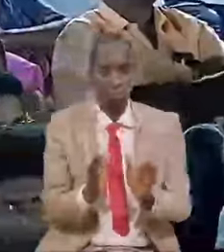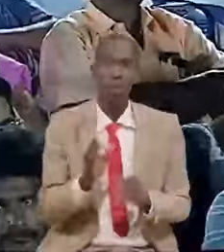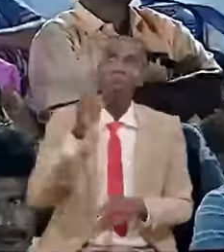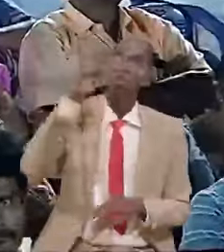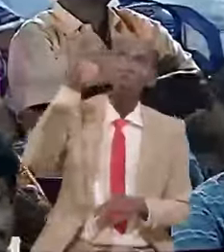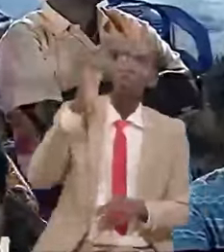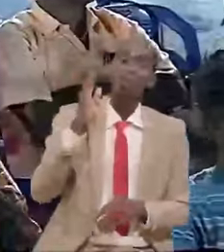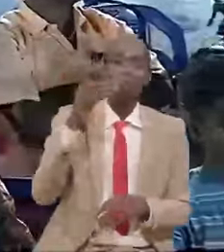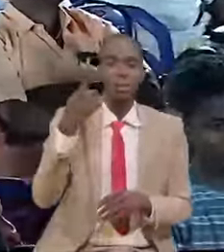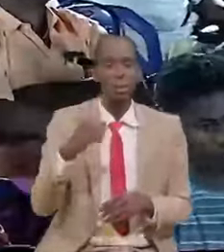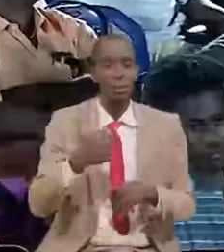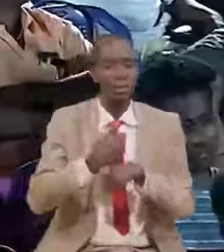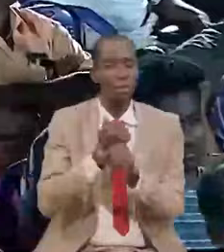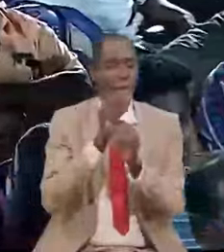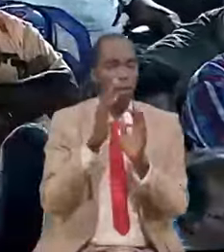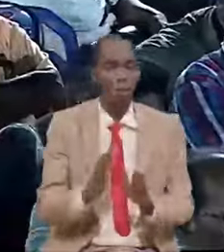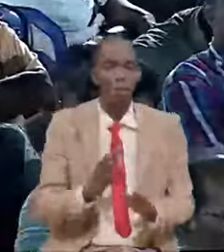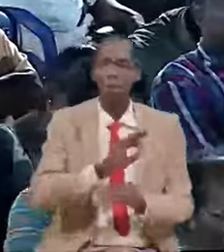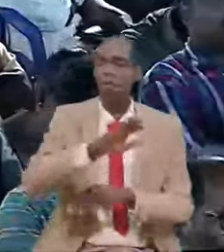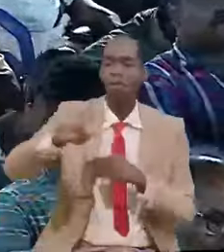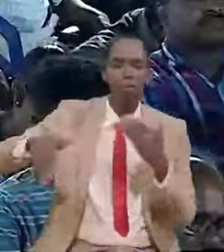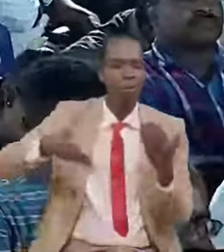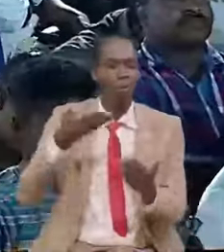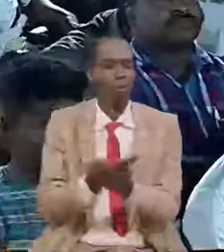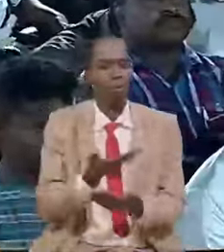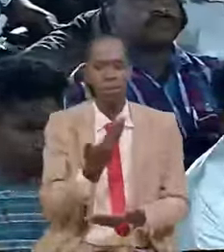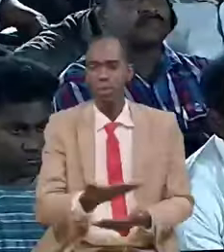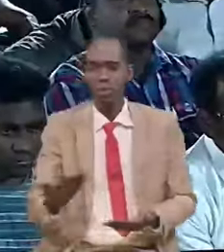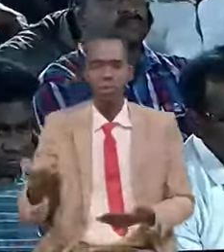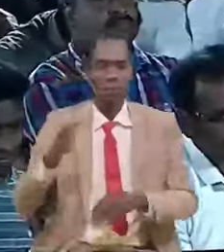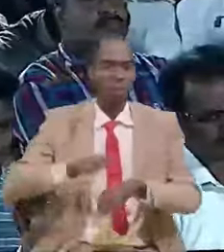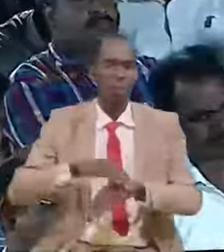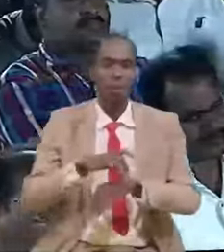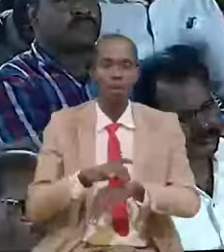Dieu qui a créé tout ce qui est sur la terre.